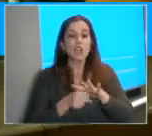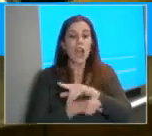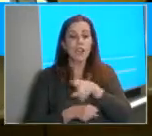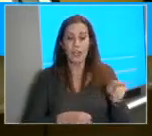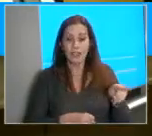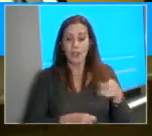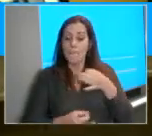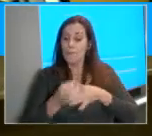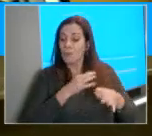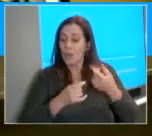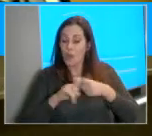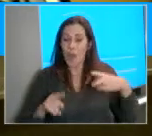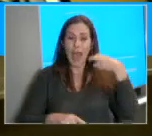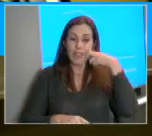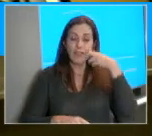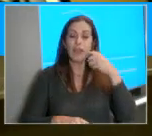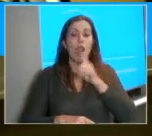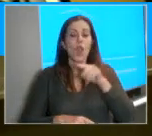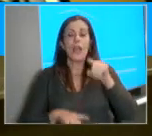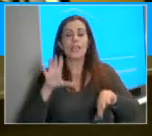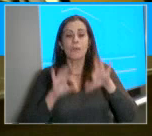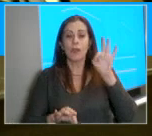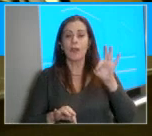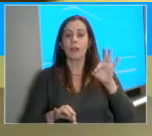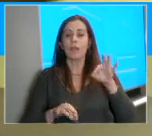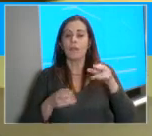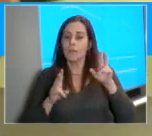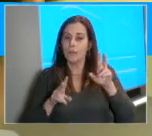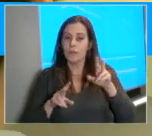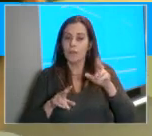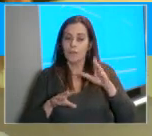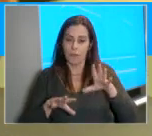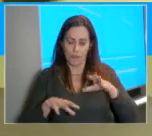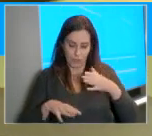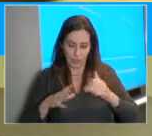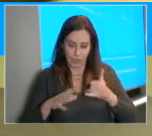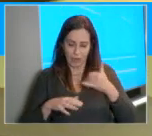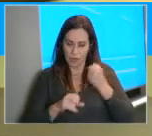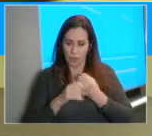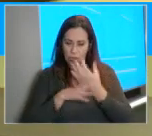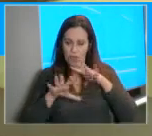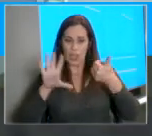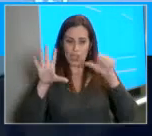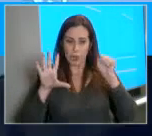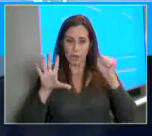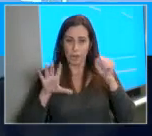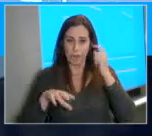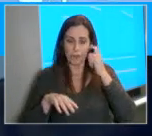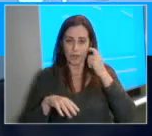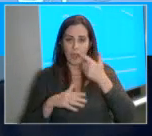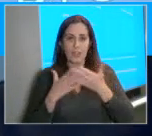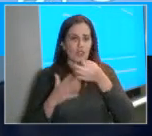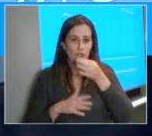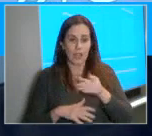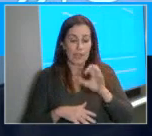אותם בתמורה לכל מיני הטבות, להימנע בהצבעה ולאפשר את ממשלת השישים שהוא רצה להקים. זה אפילו עלה, ודעתו, אין